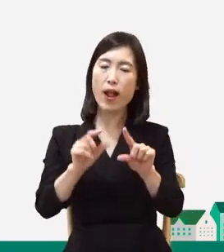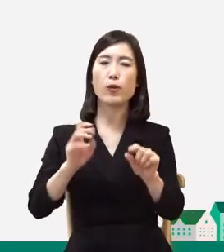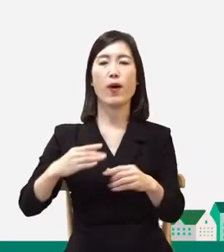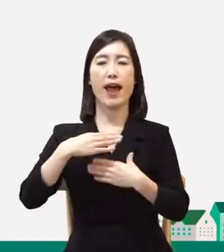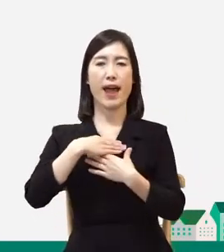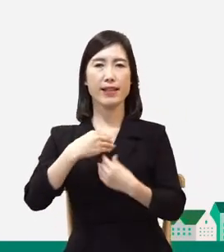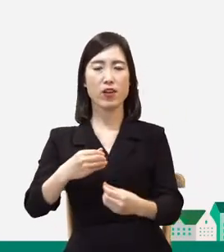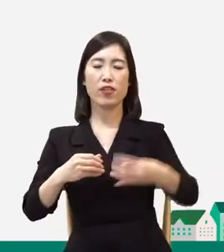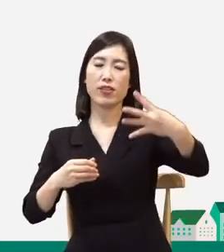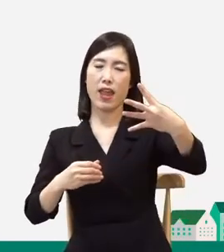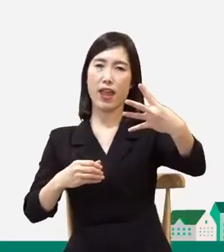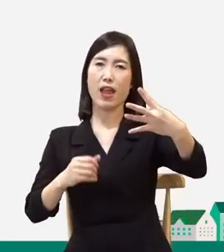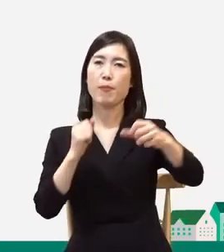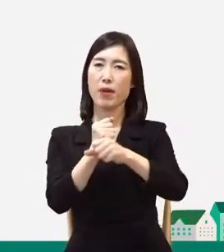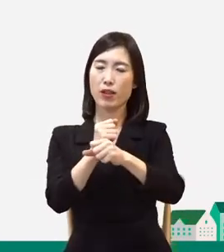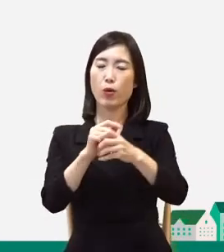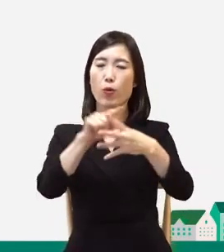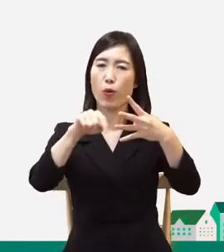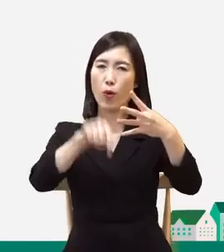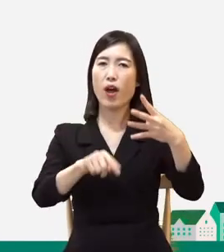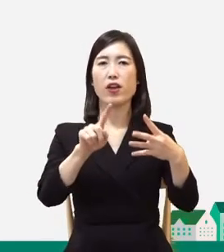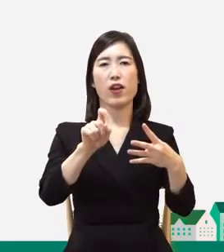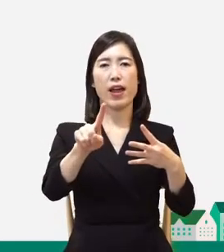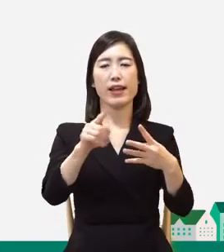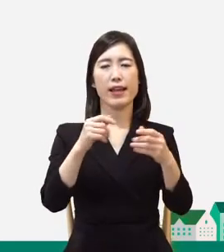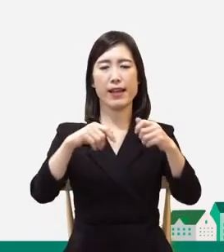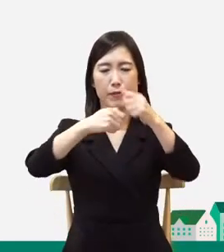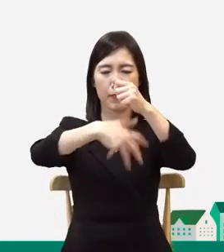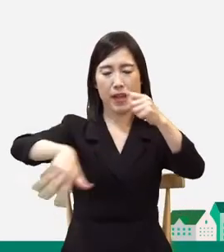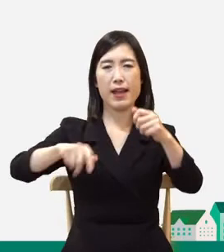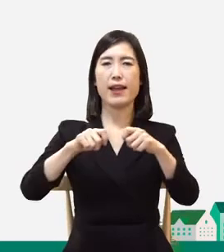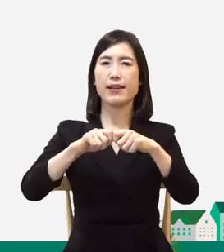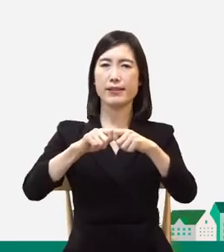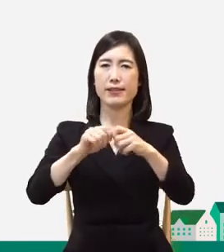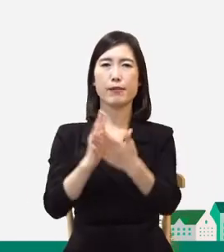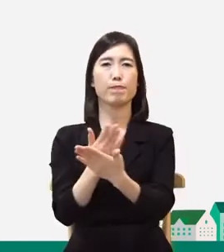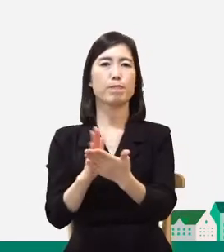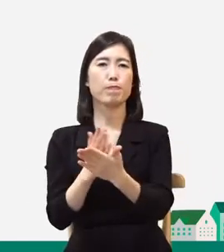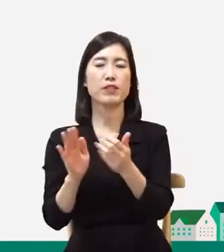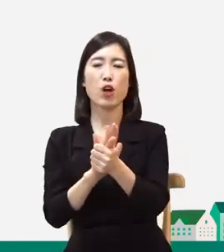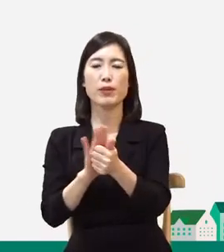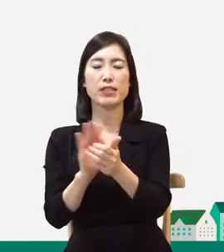나누고 11개의 서비스로 세분화하여 정리하였습니다.